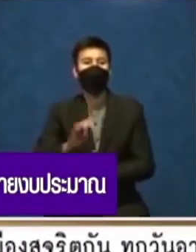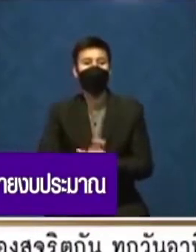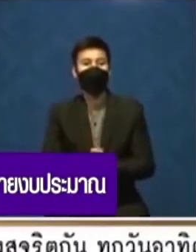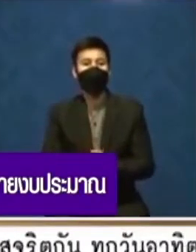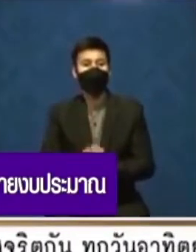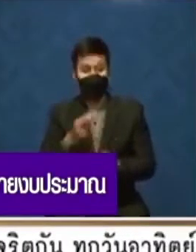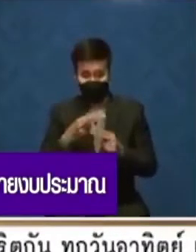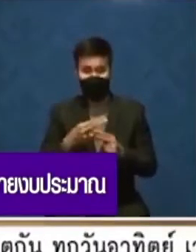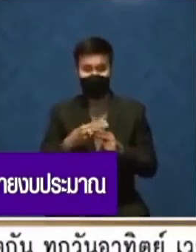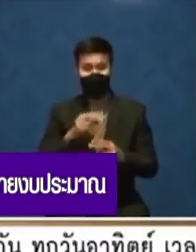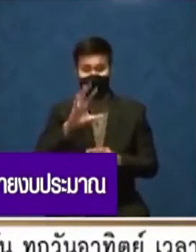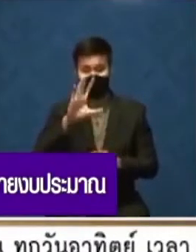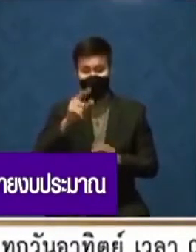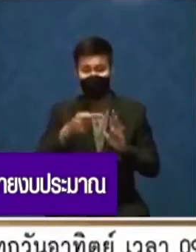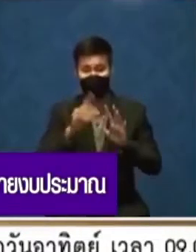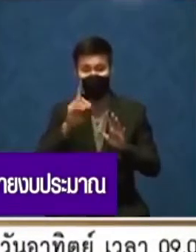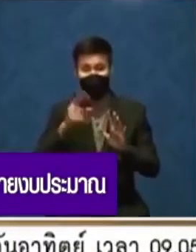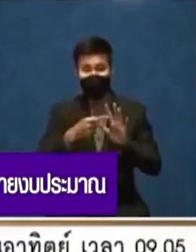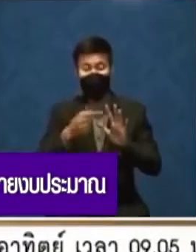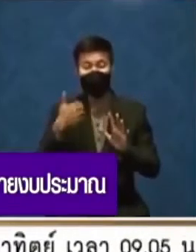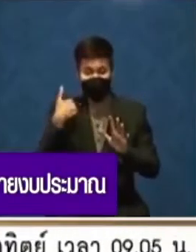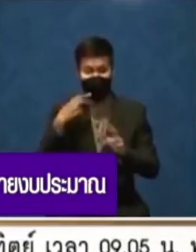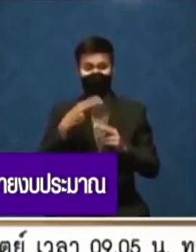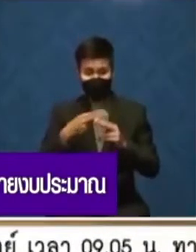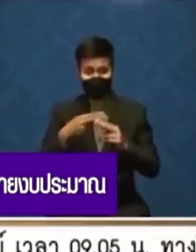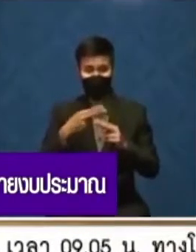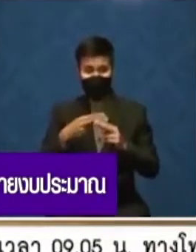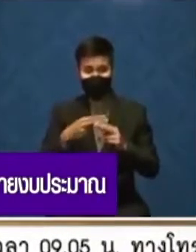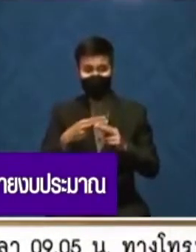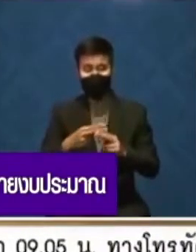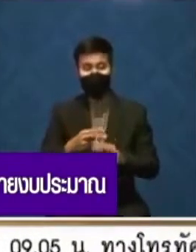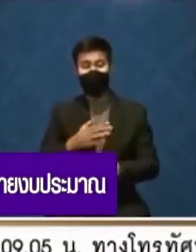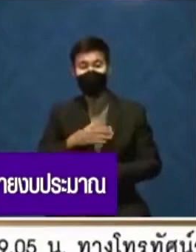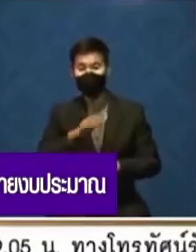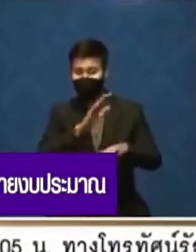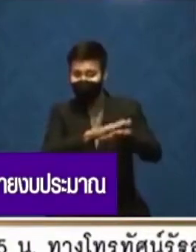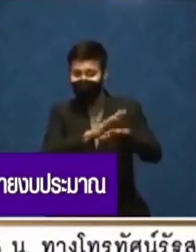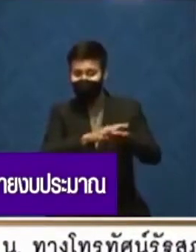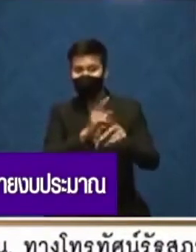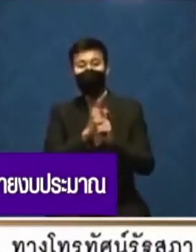มีชื่ออยู่นะครับเพราะฉะนั้นผมเรียกตามรายชื่ออยู่แล้ว